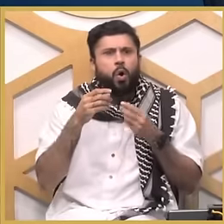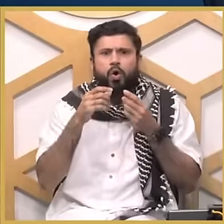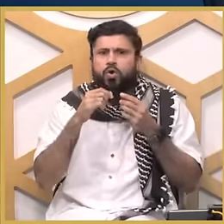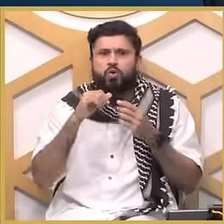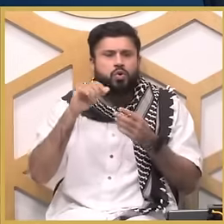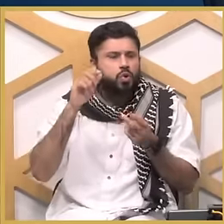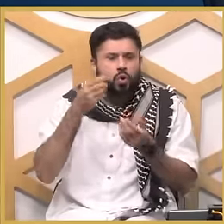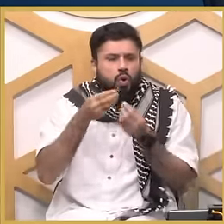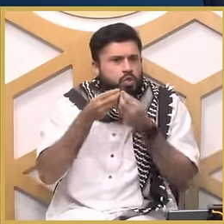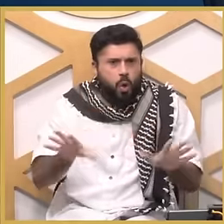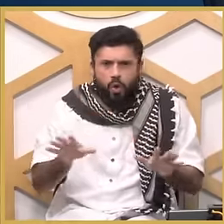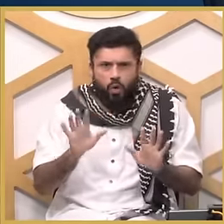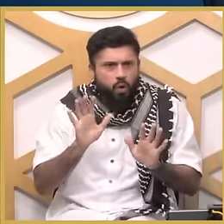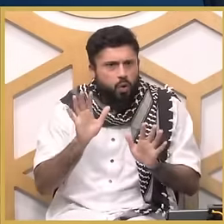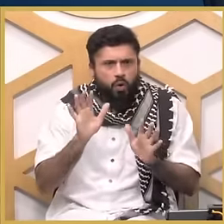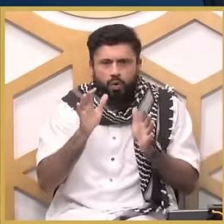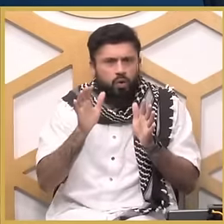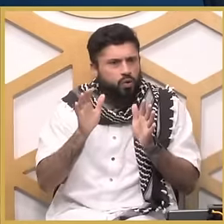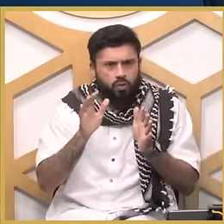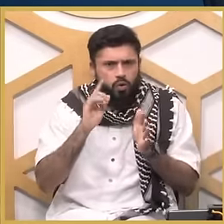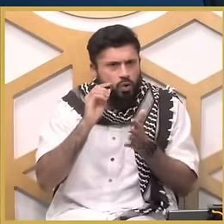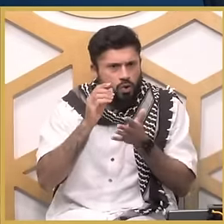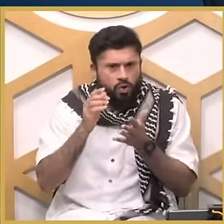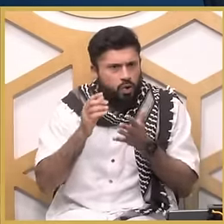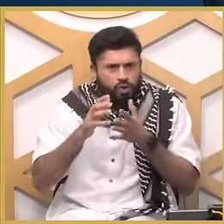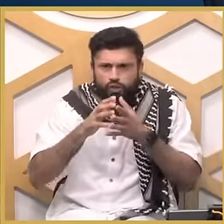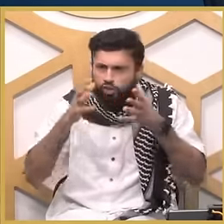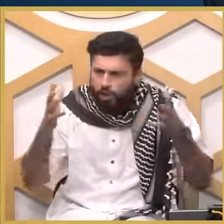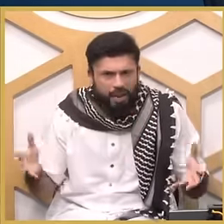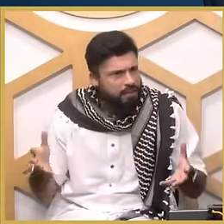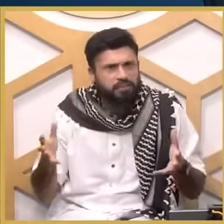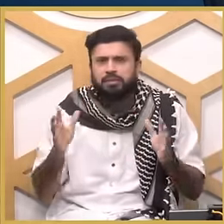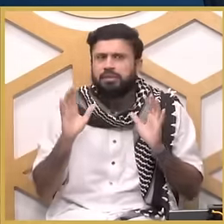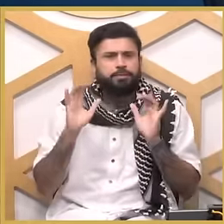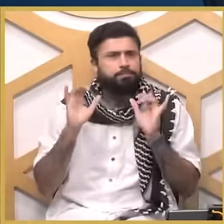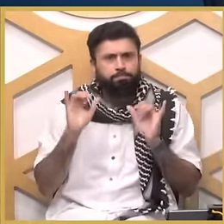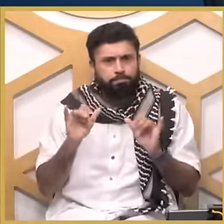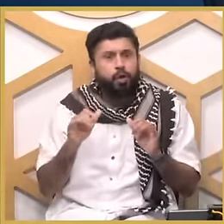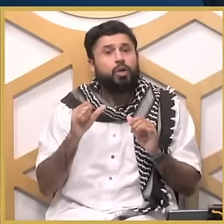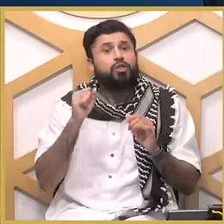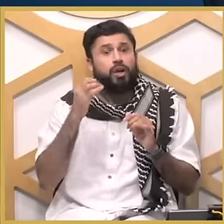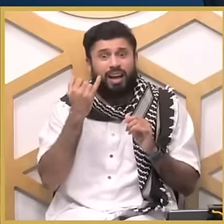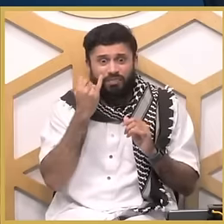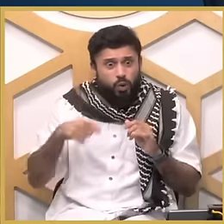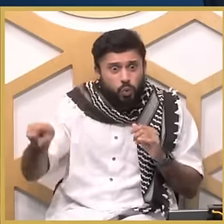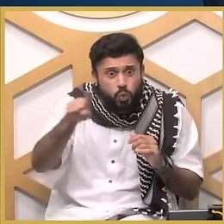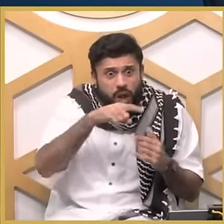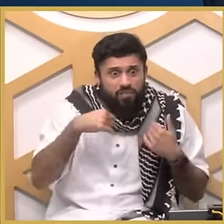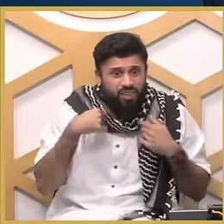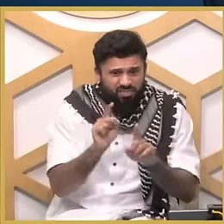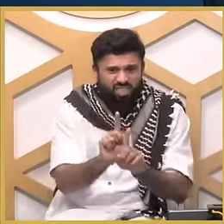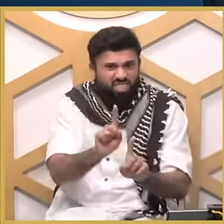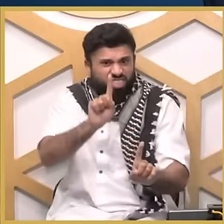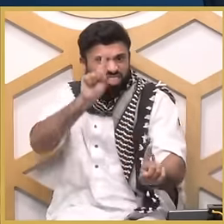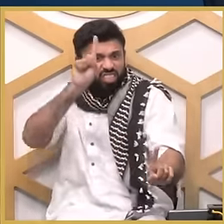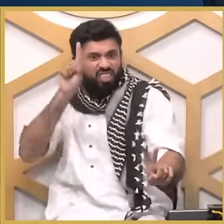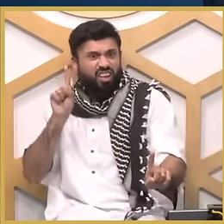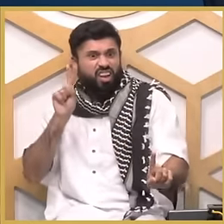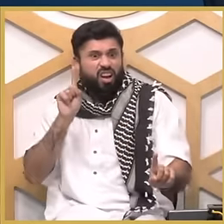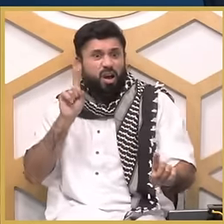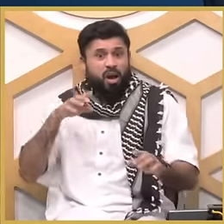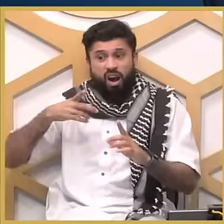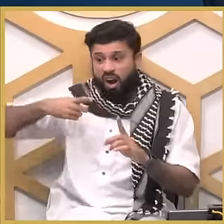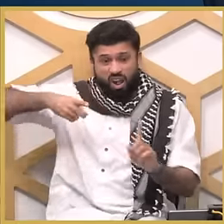الْمُؤْمِنِينَ. If you are out of the companionship or the company of the believers, because now you're out of the circle, out of the realm of belief